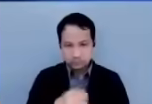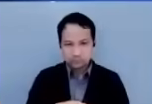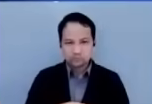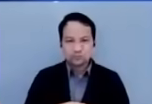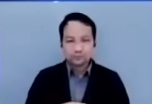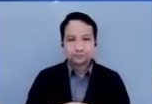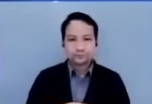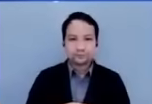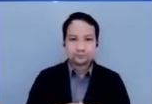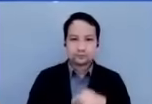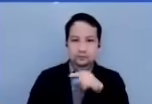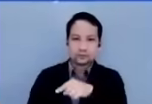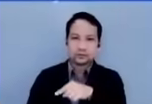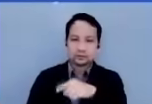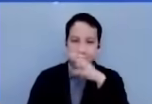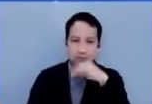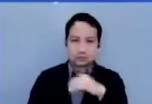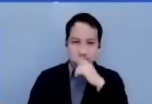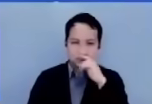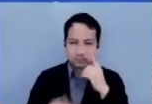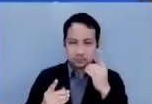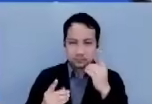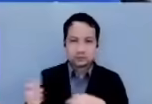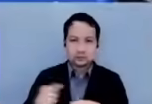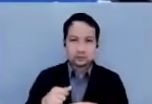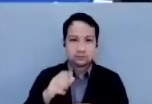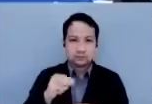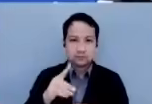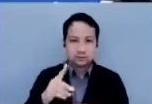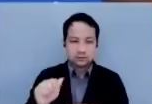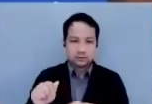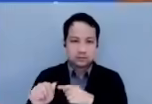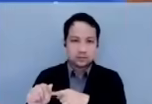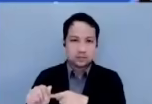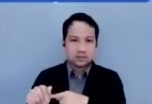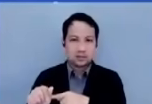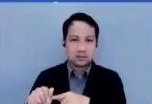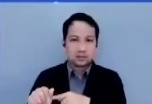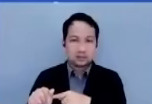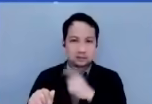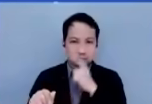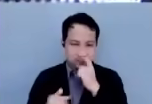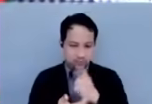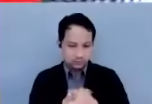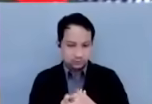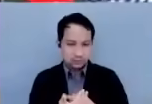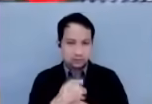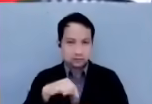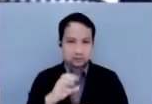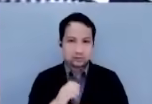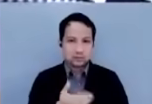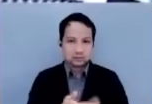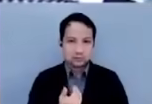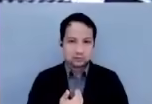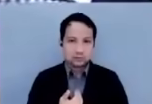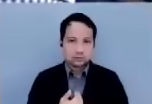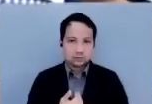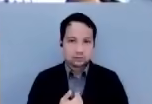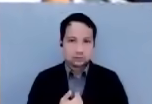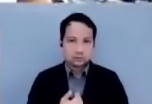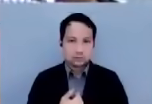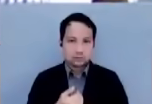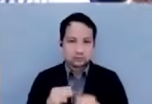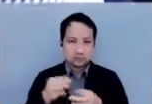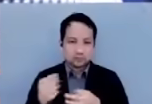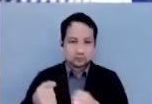Positibong kinilala ng motoristang yan ang MMDA enforcer na inireklamo niya ng pangungutong sa Quezon City. Ikaw ay suspendido muna dito